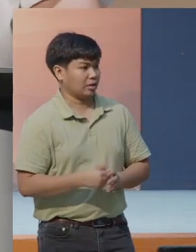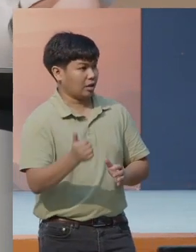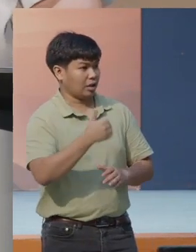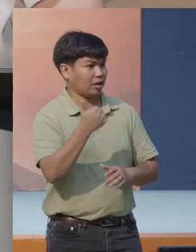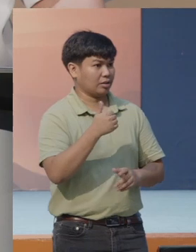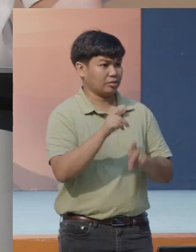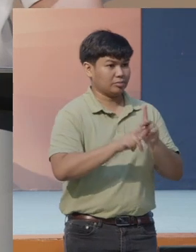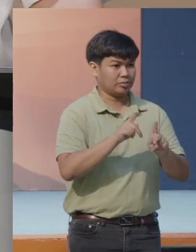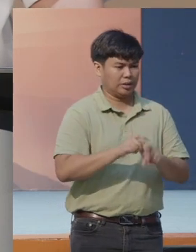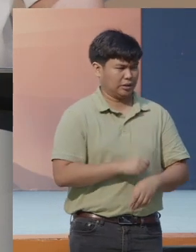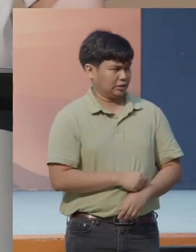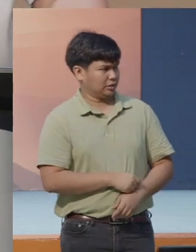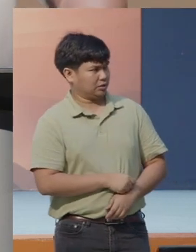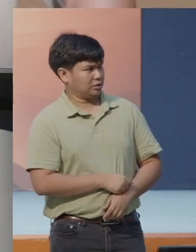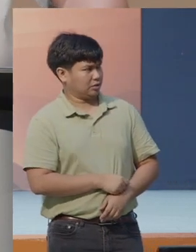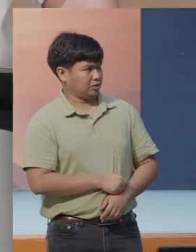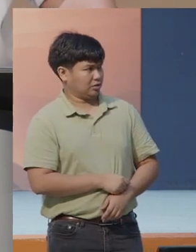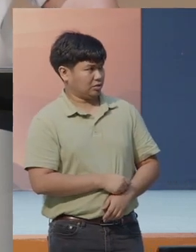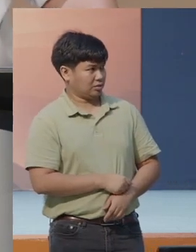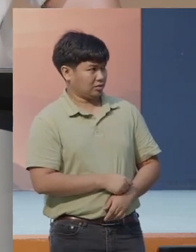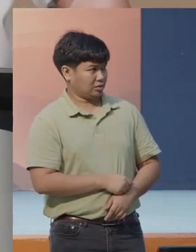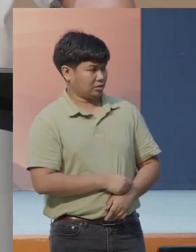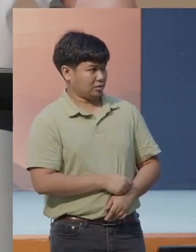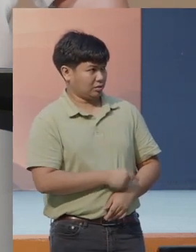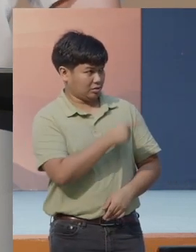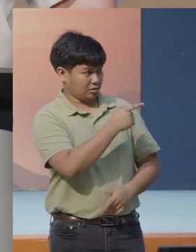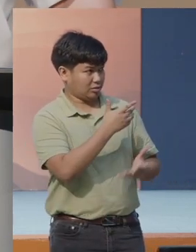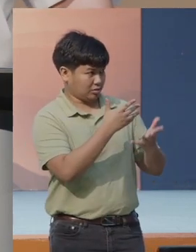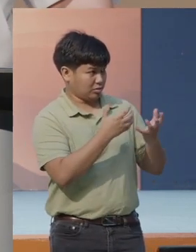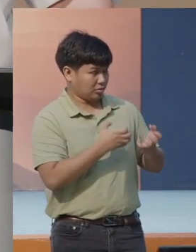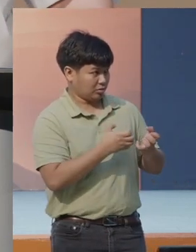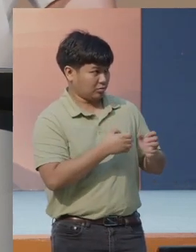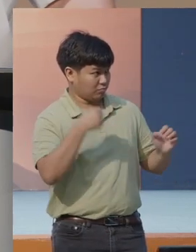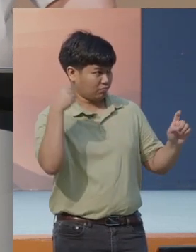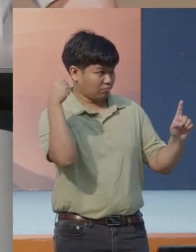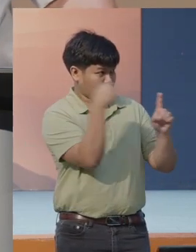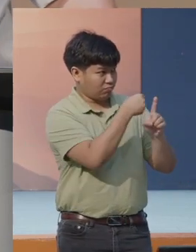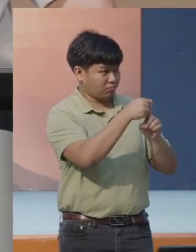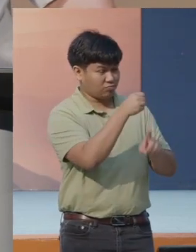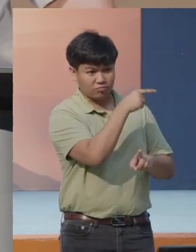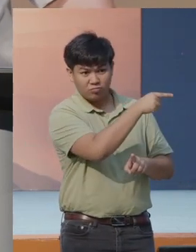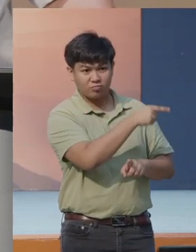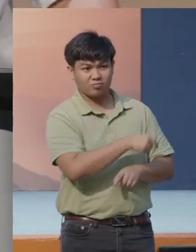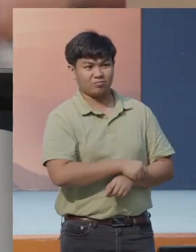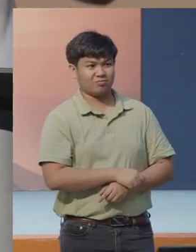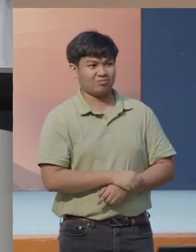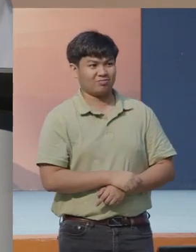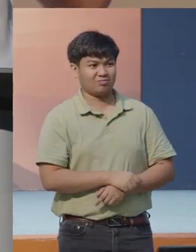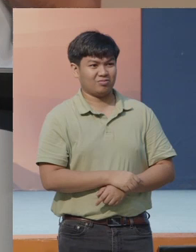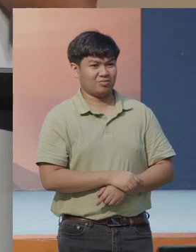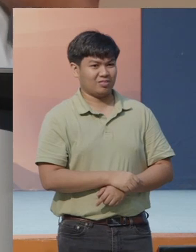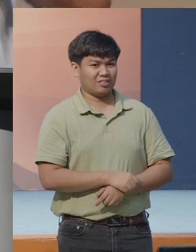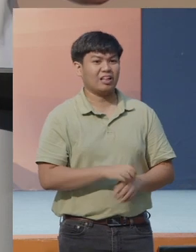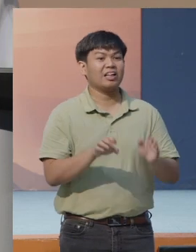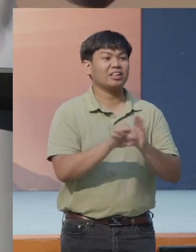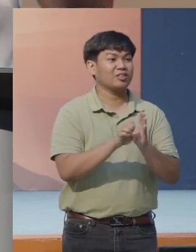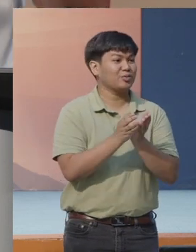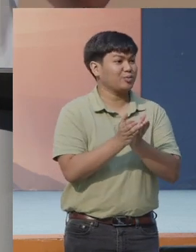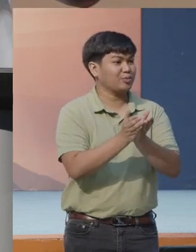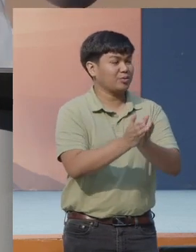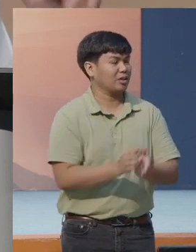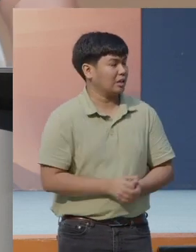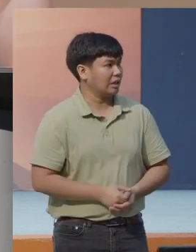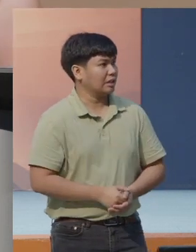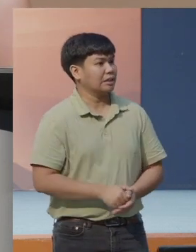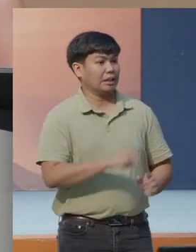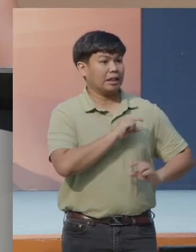ganito response nyo, "Gusto mong pasabugin ko ang nguso mo?" Mga ganyan. O sa port terminal daw, "Sir, bawal